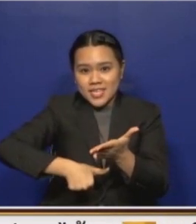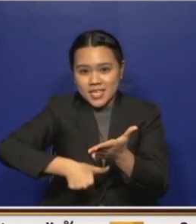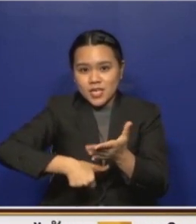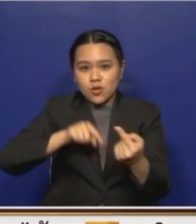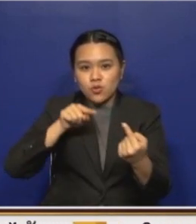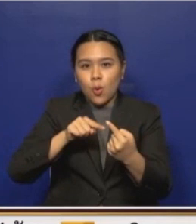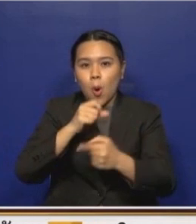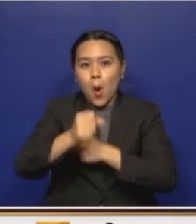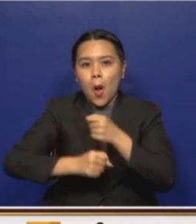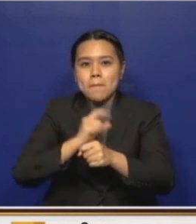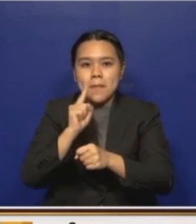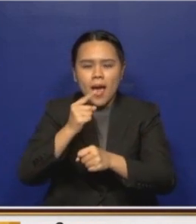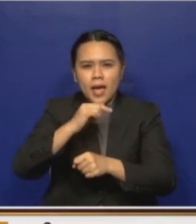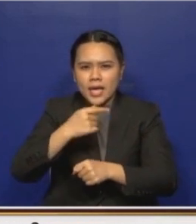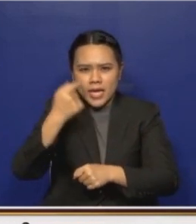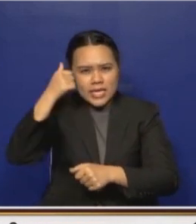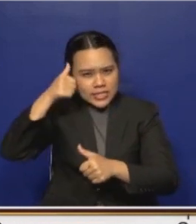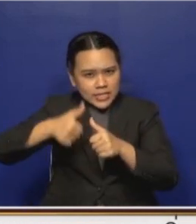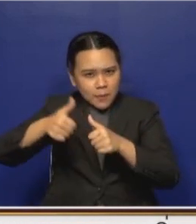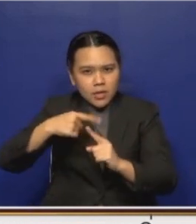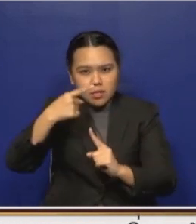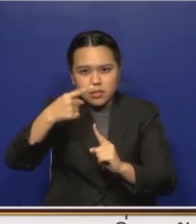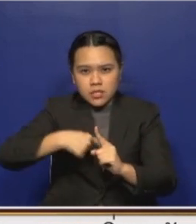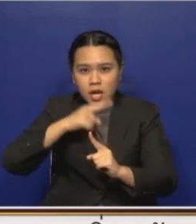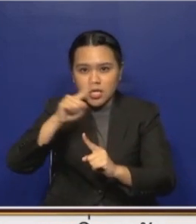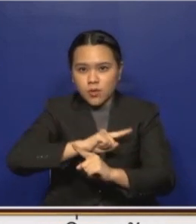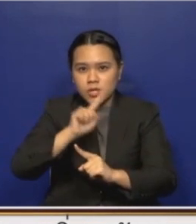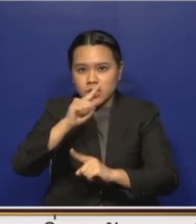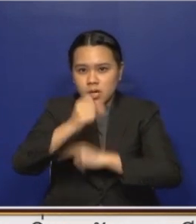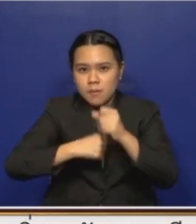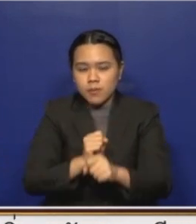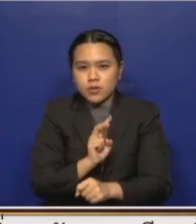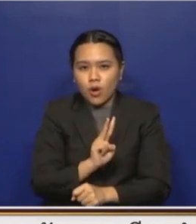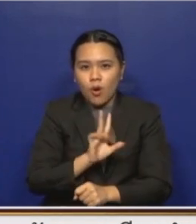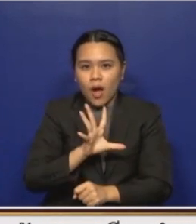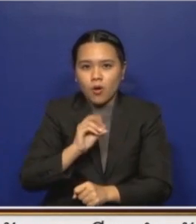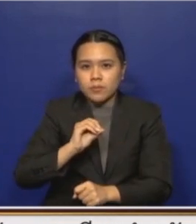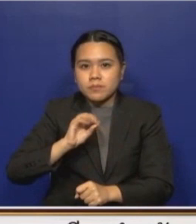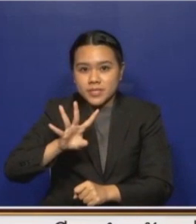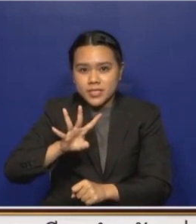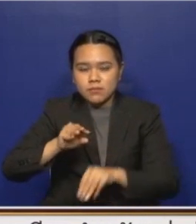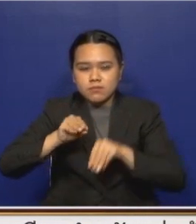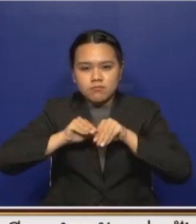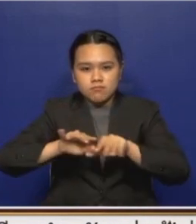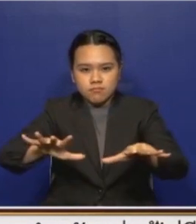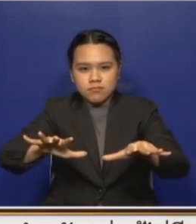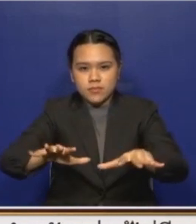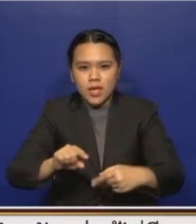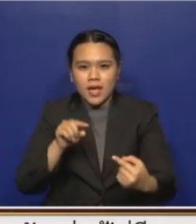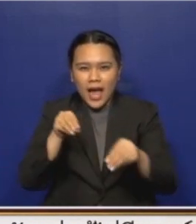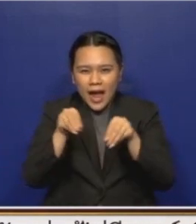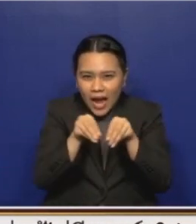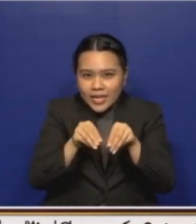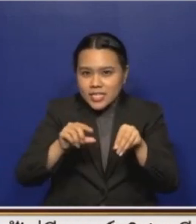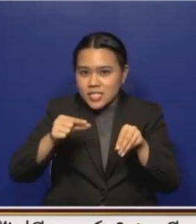อฮะตั้งแต่เกิดมาเนี่ยเราไม่เคยมีหนี้ครัวเรือนสูงที่สุดขนาดนี้นะครับท่านไปดูแผ่นต่